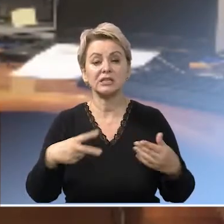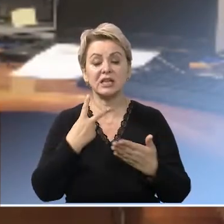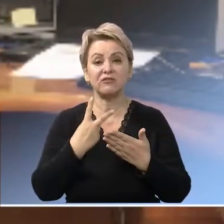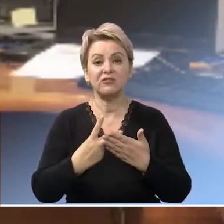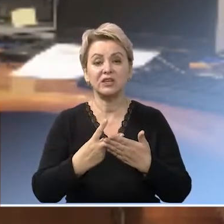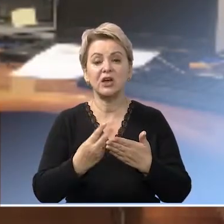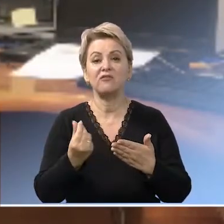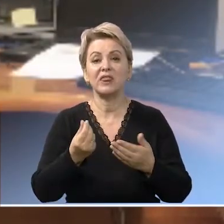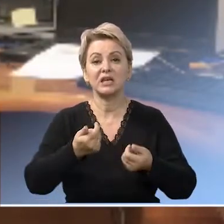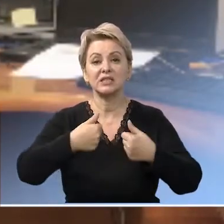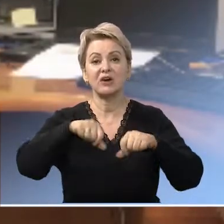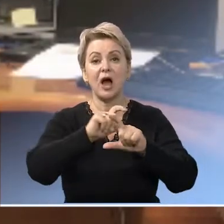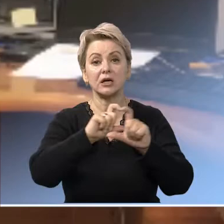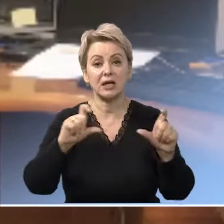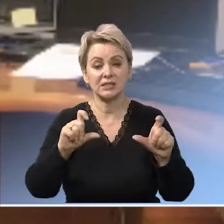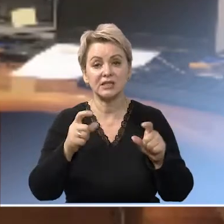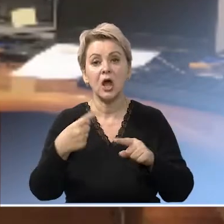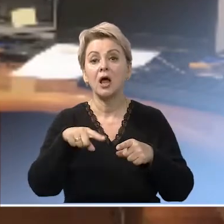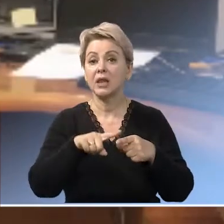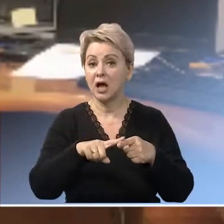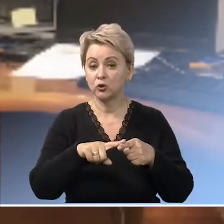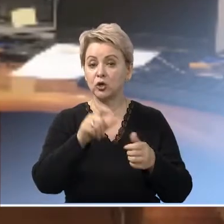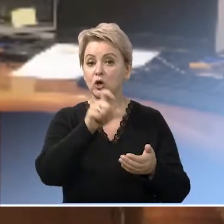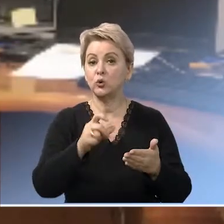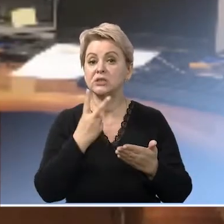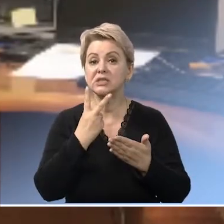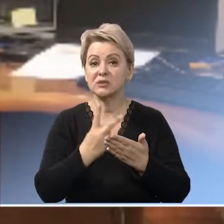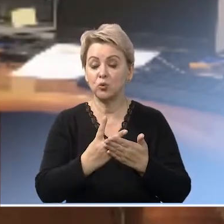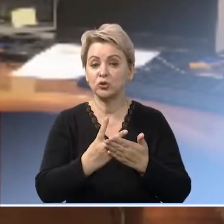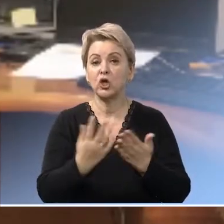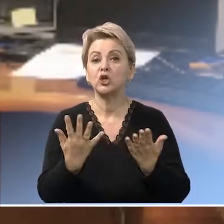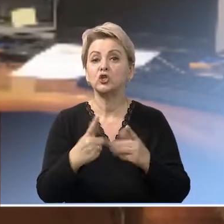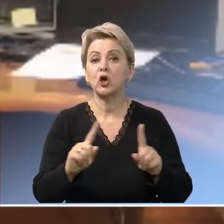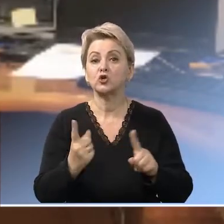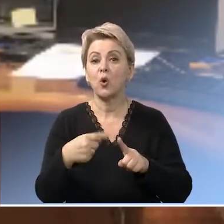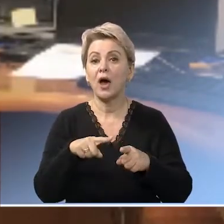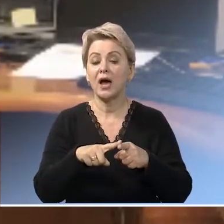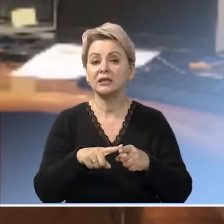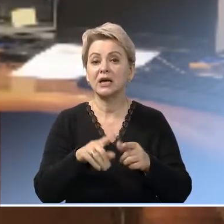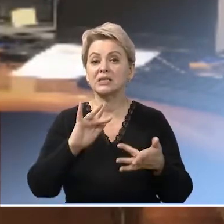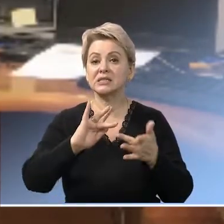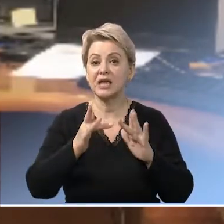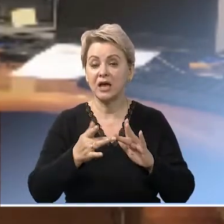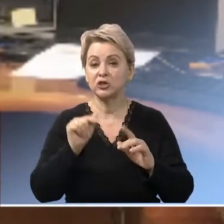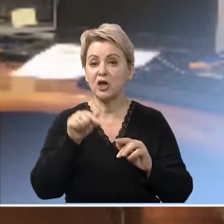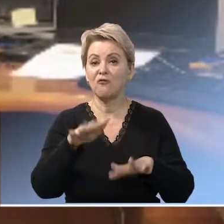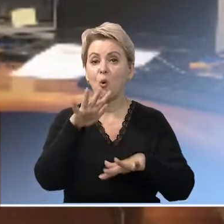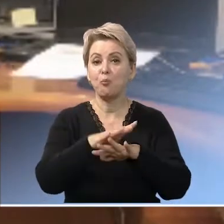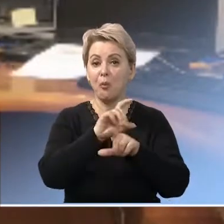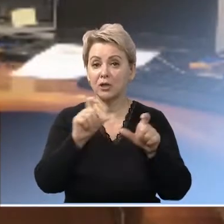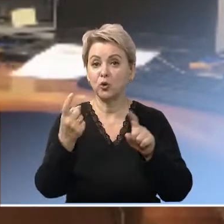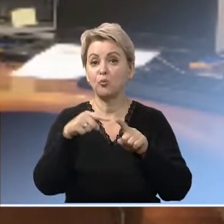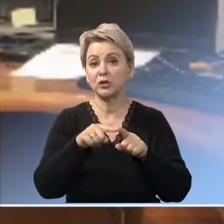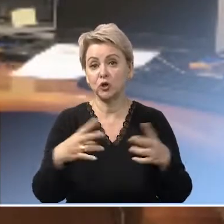различных кредитно-финансовых организаций, на которые люди заходят, считая, что это сайт того